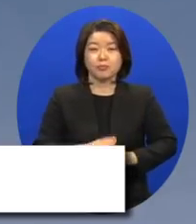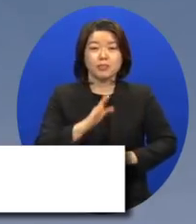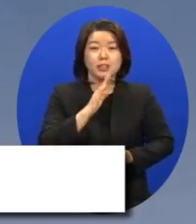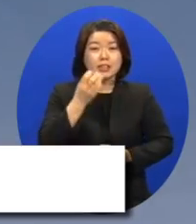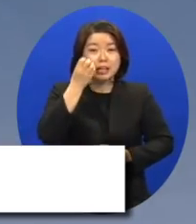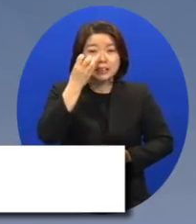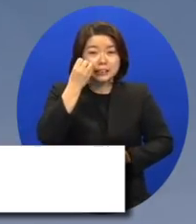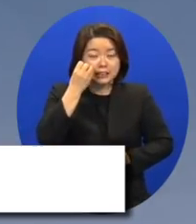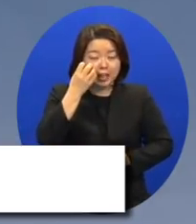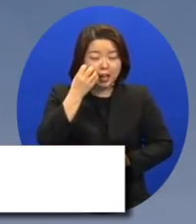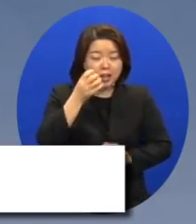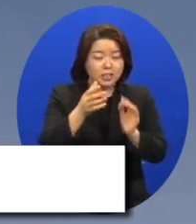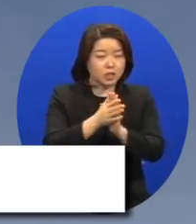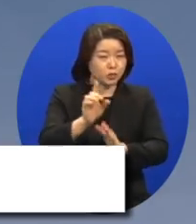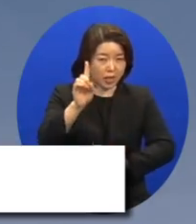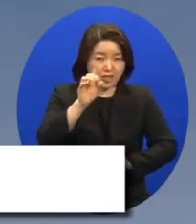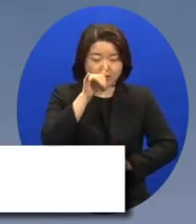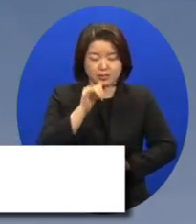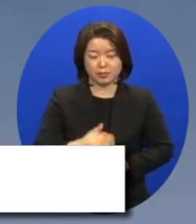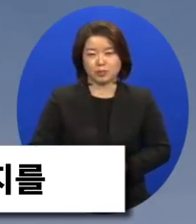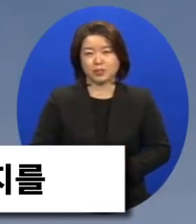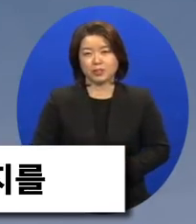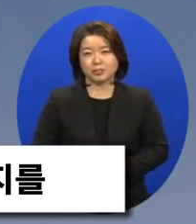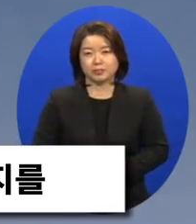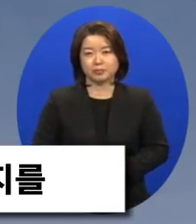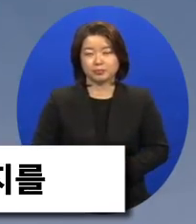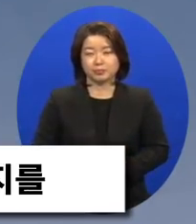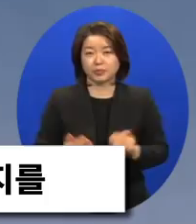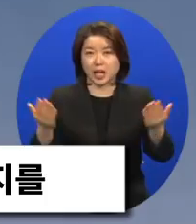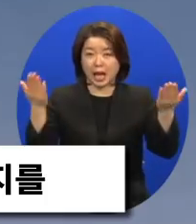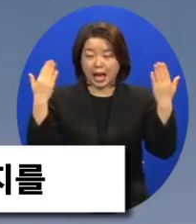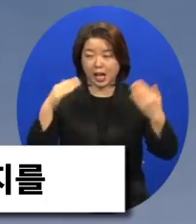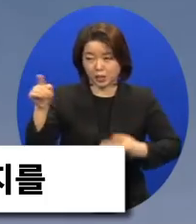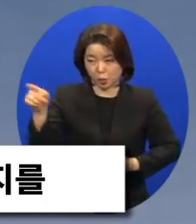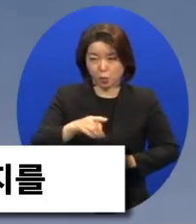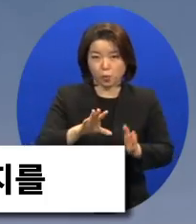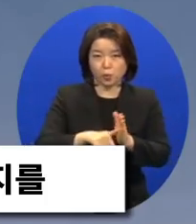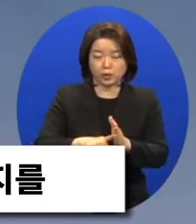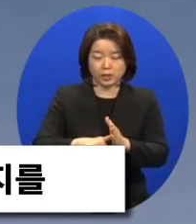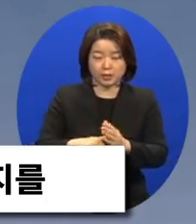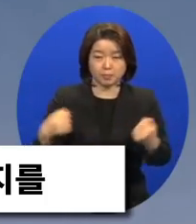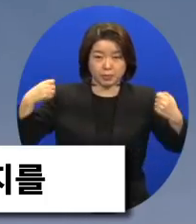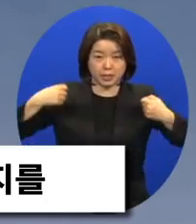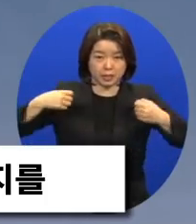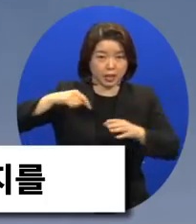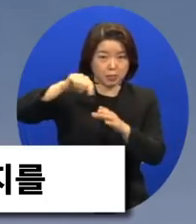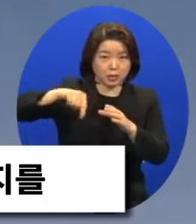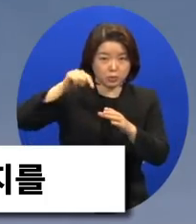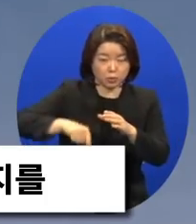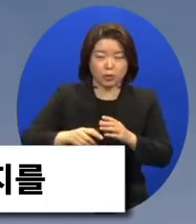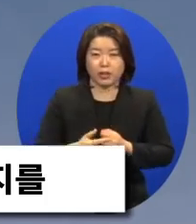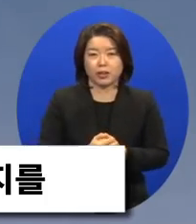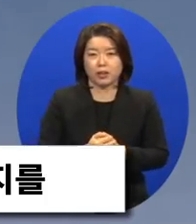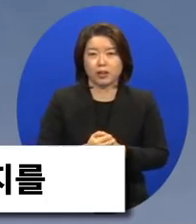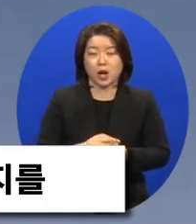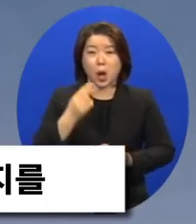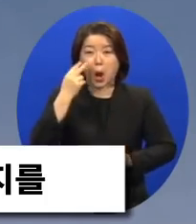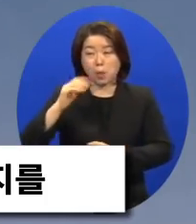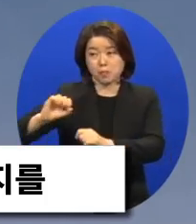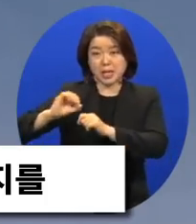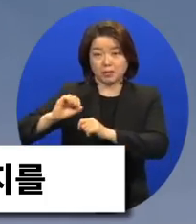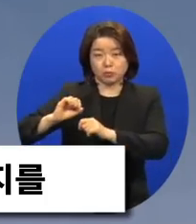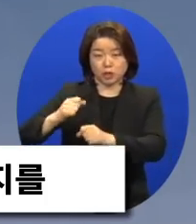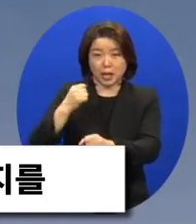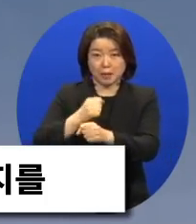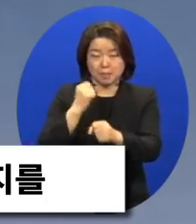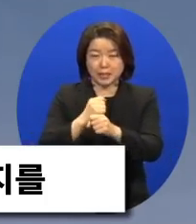이상한 친구가 하나 있었습니다 학교 다 올 때 가방에 다가 미군부대에서 나온